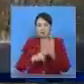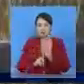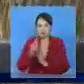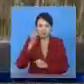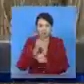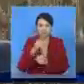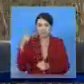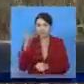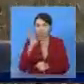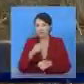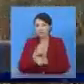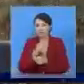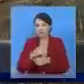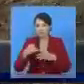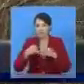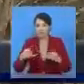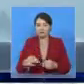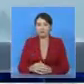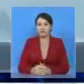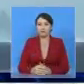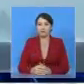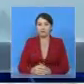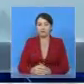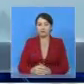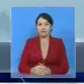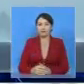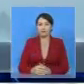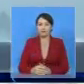работу по химической обработке земель от них. Заражены